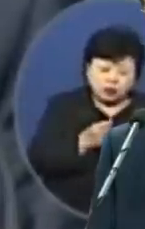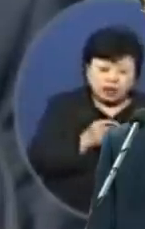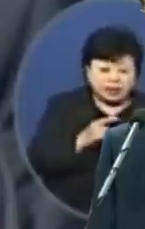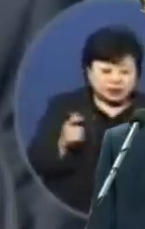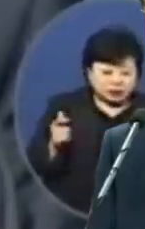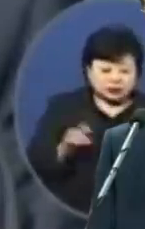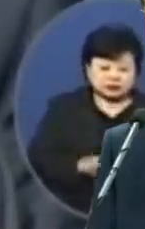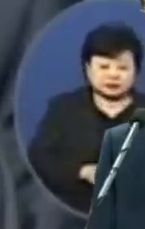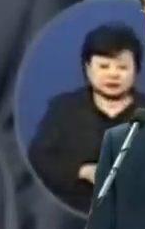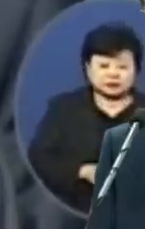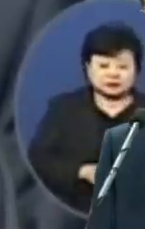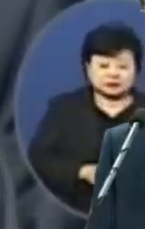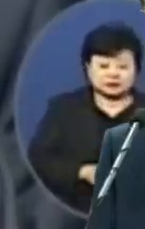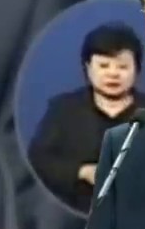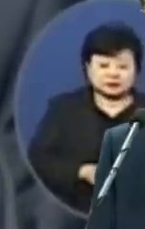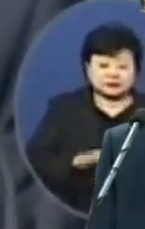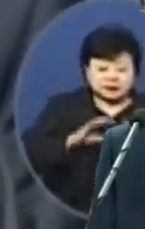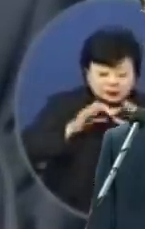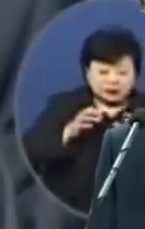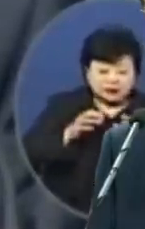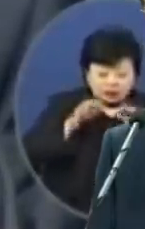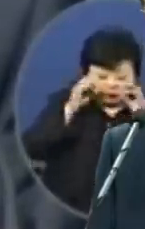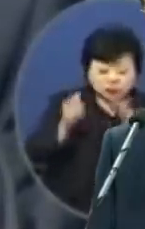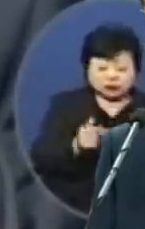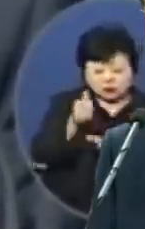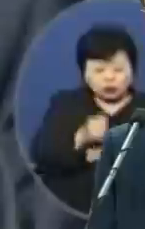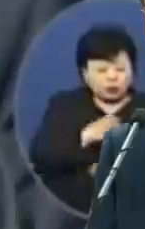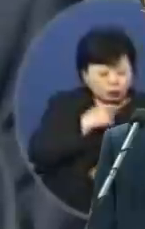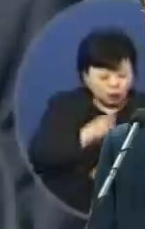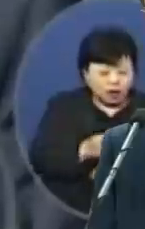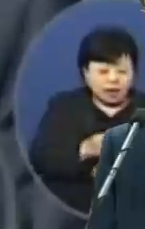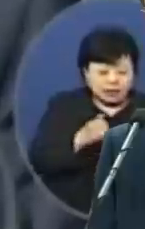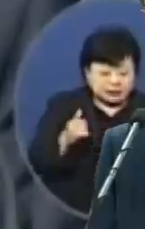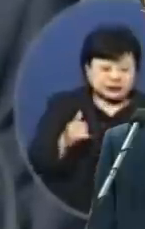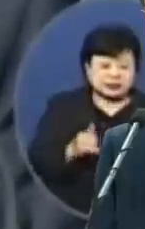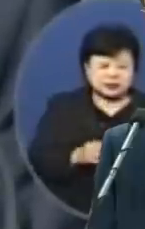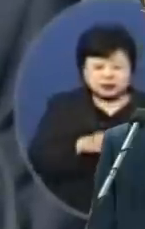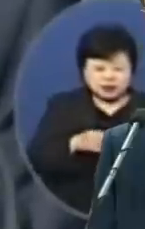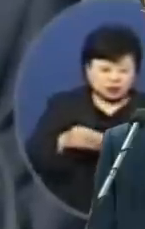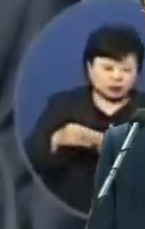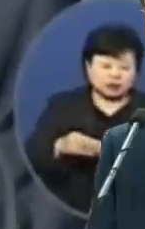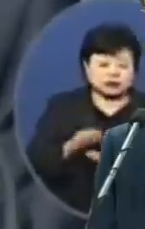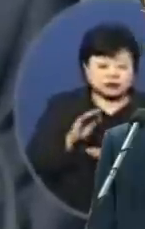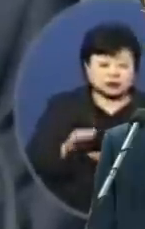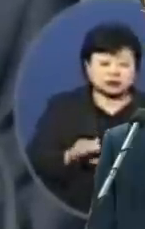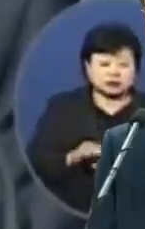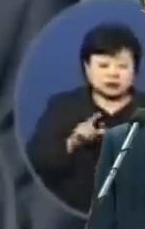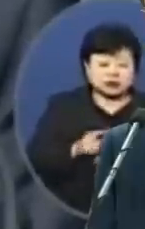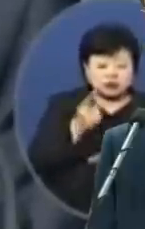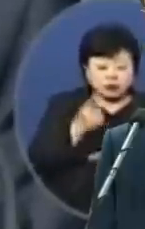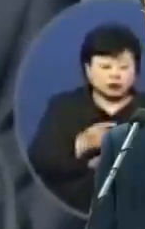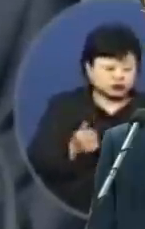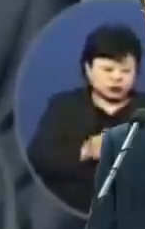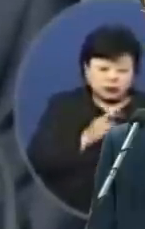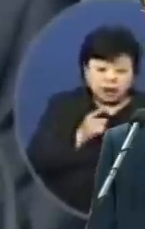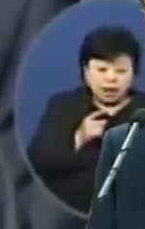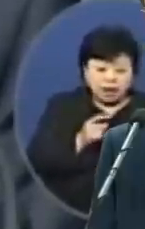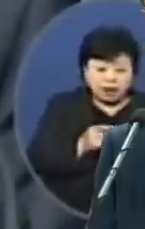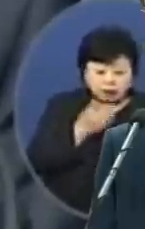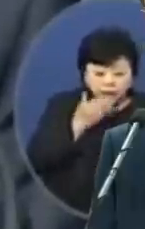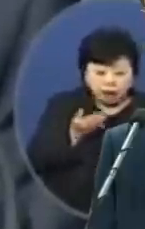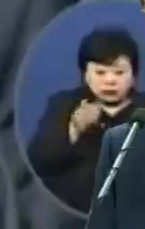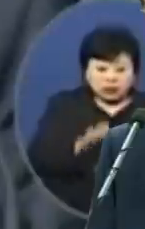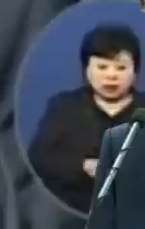더 세상 일을 보고 성공을 하고 사람들을 인도하고 난 다음 그때가 오면 내가 죽겠습니다. 그렇게 말할 수